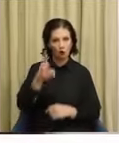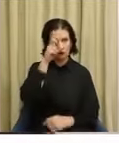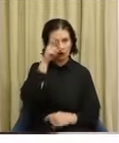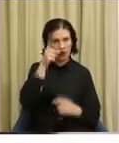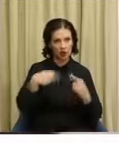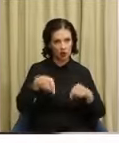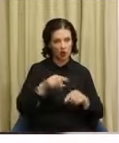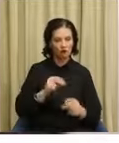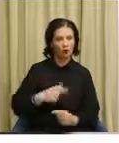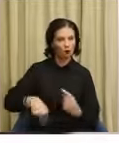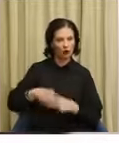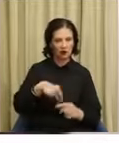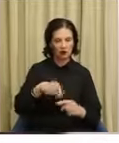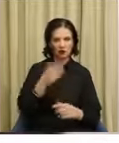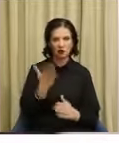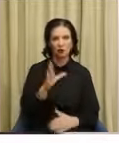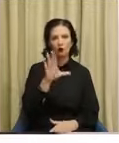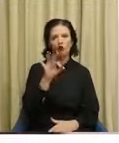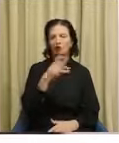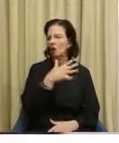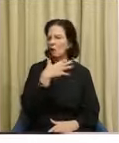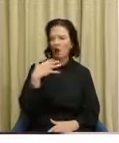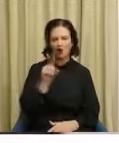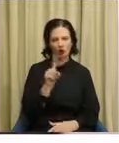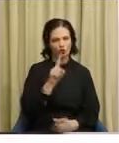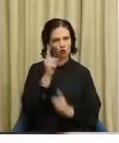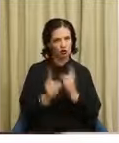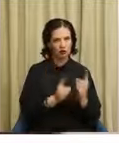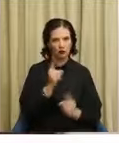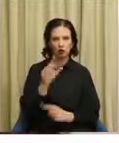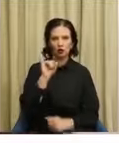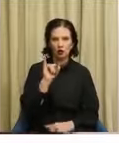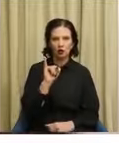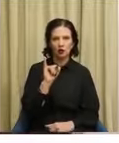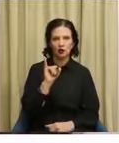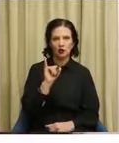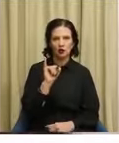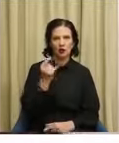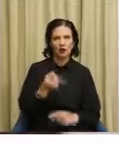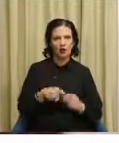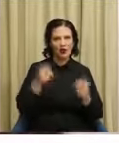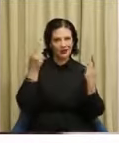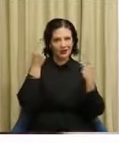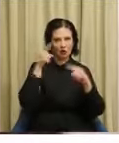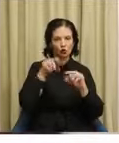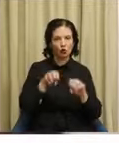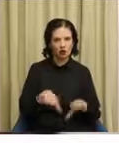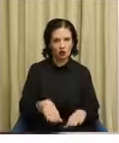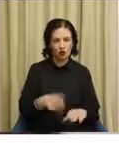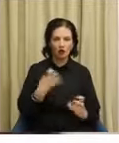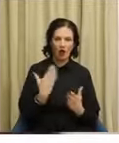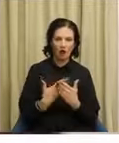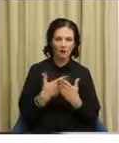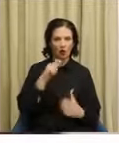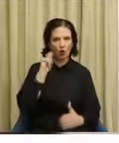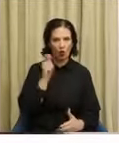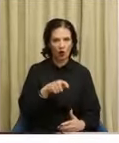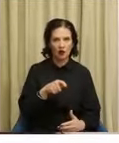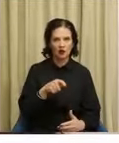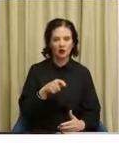та бізнесом, вона багато чого змінює. І це технологічне рішення, наприклад, в